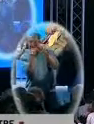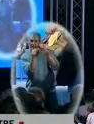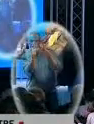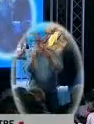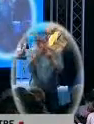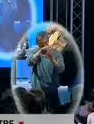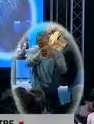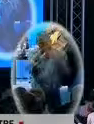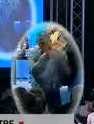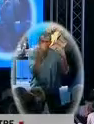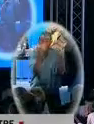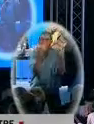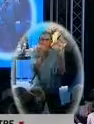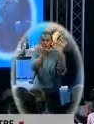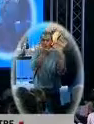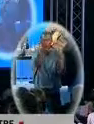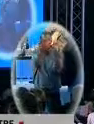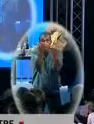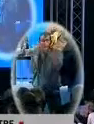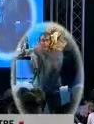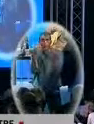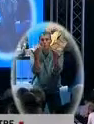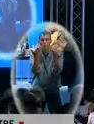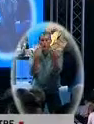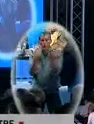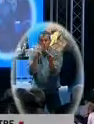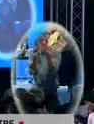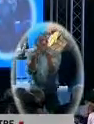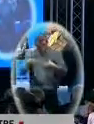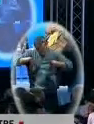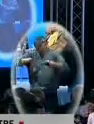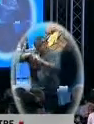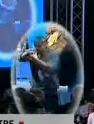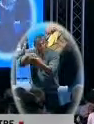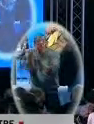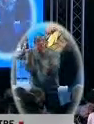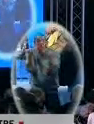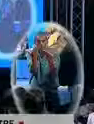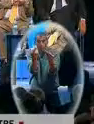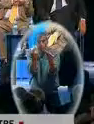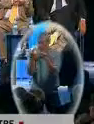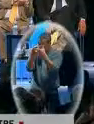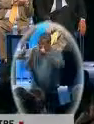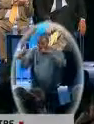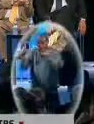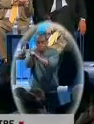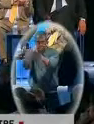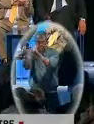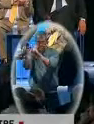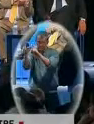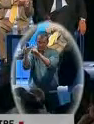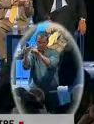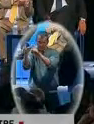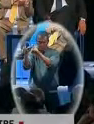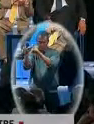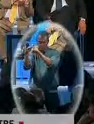voulons, pourquoi nous nous engageons et commençons par l'essentiel, nous voulons une société de liberté. Vous avez remarqué, plus